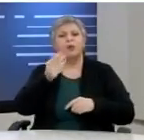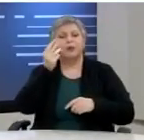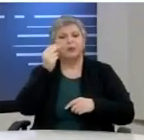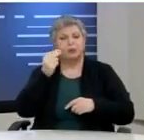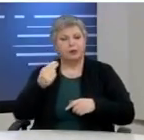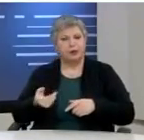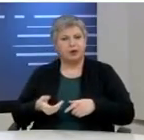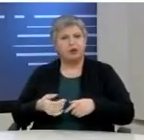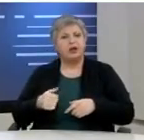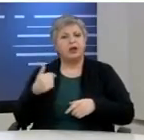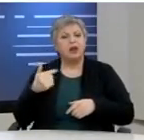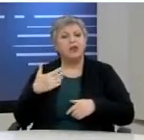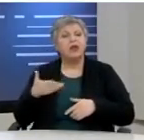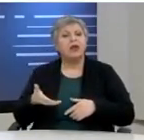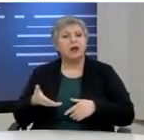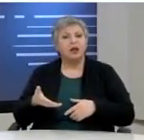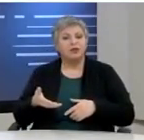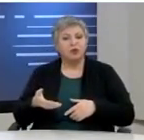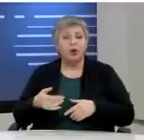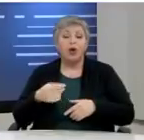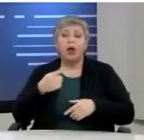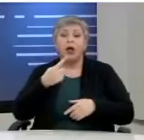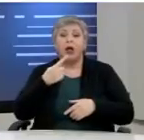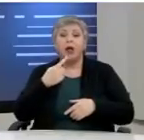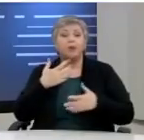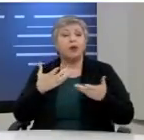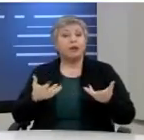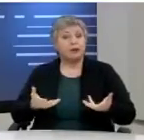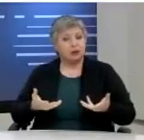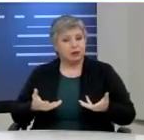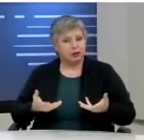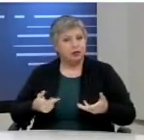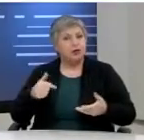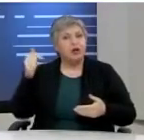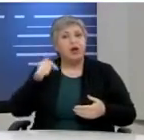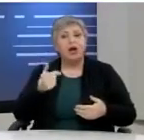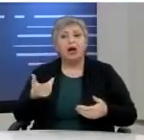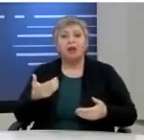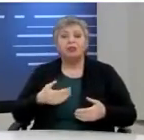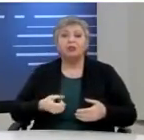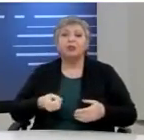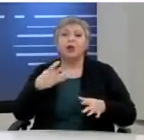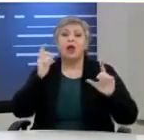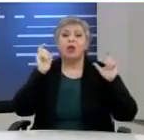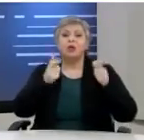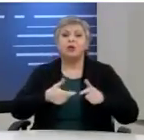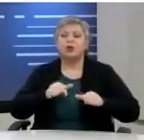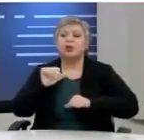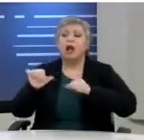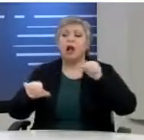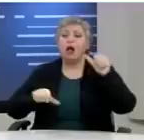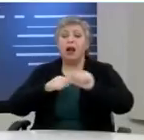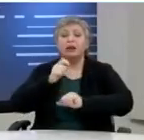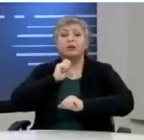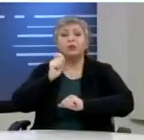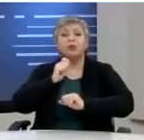ιστορία των ελληνικών κυβερνήσεων αλλά και της παράταξής σας, ότι η παράταξή σας και άρα εξωτερική πολιτική της χώρας, τους έβαλε όλους μέσα,